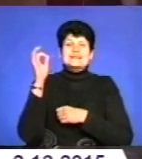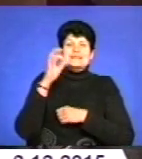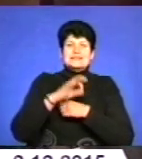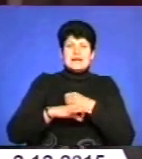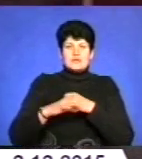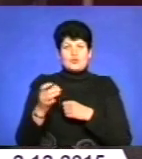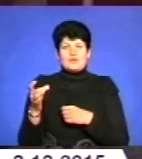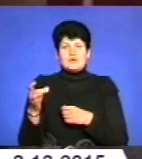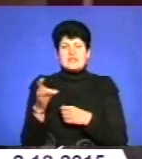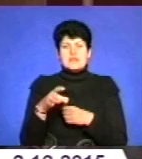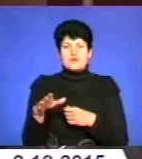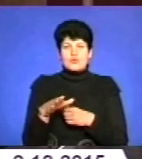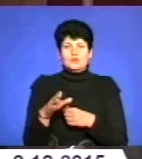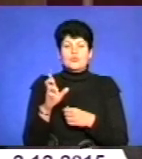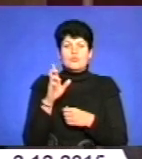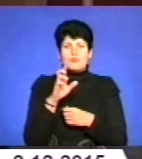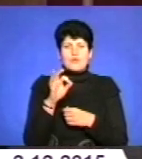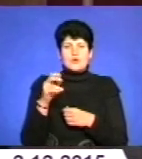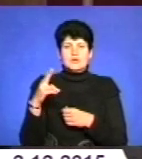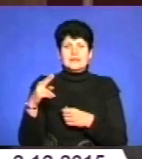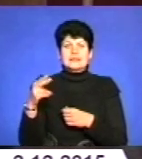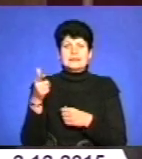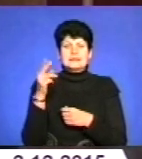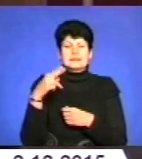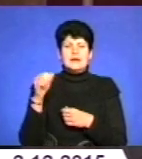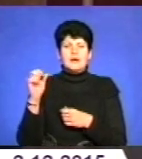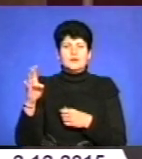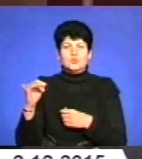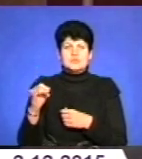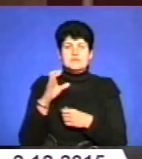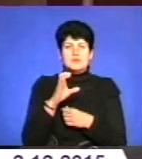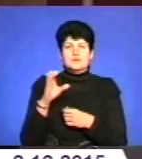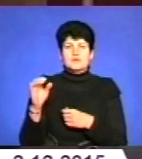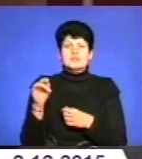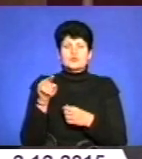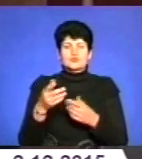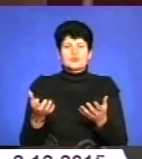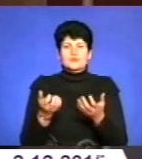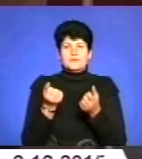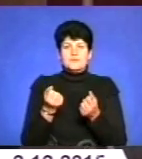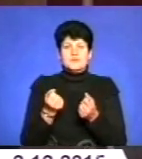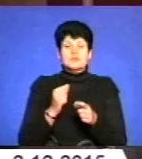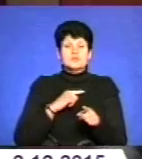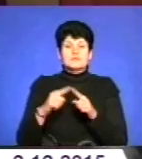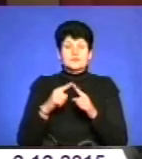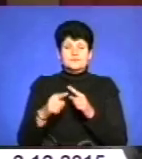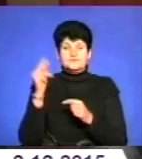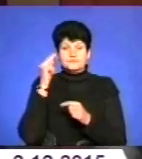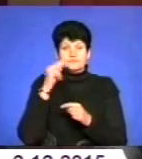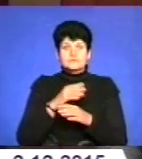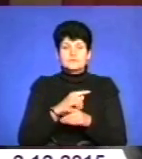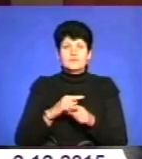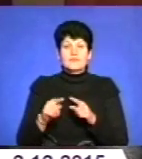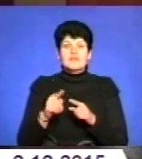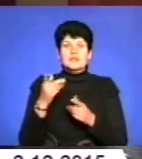Степановичу за те, що він нам в швидкому темпі дозволив осягнути військово-польову хірургію в практиці. Він є